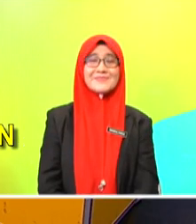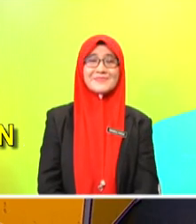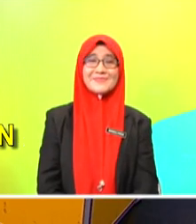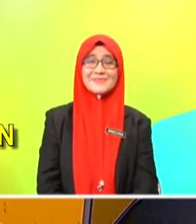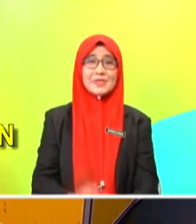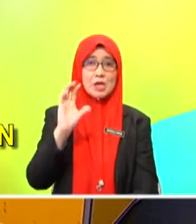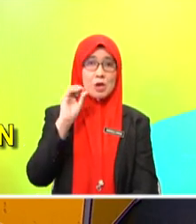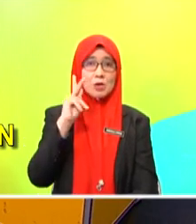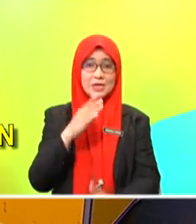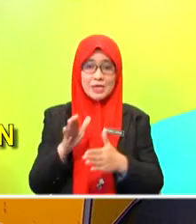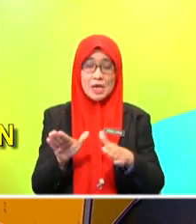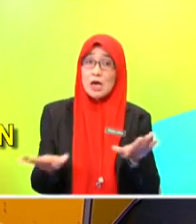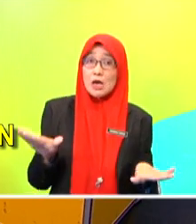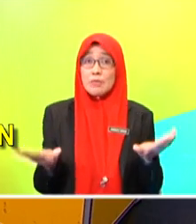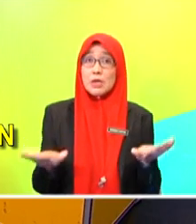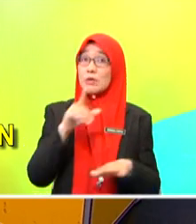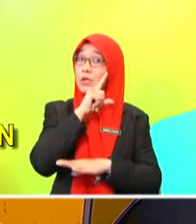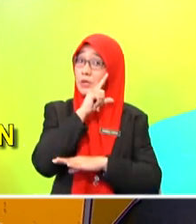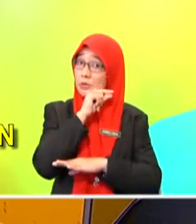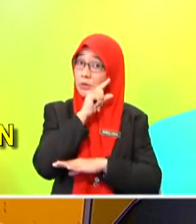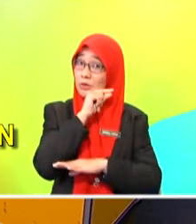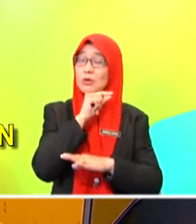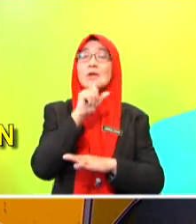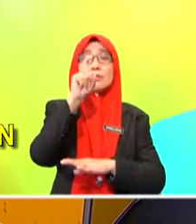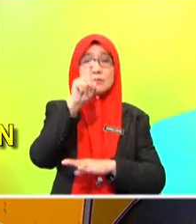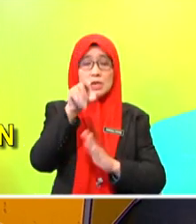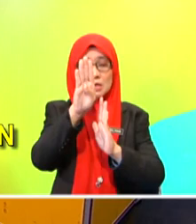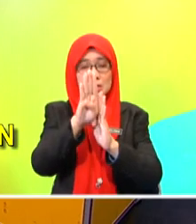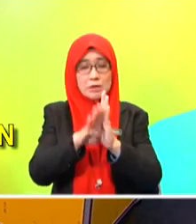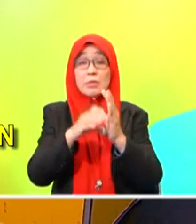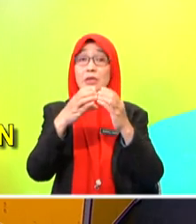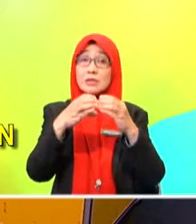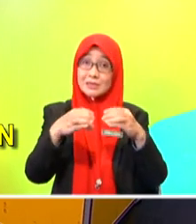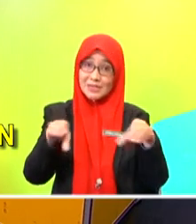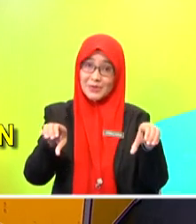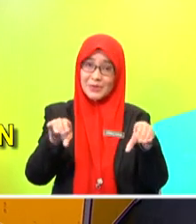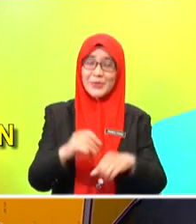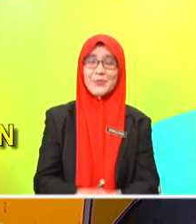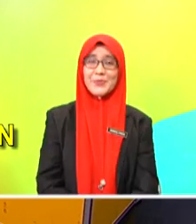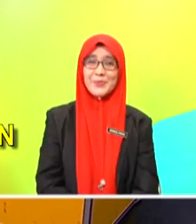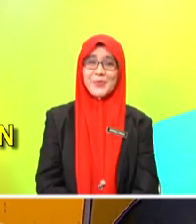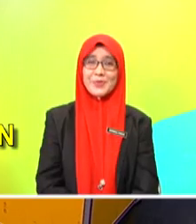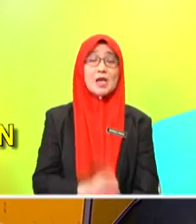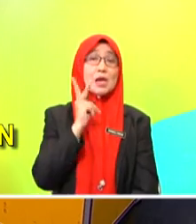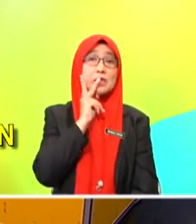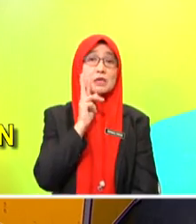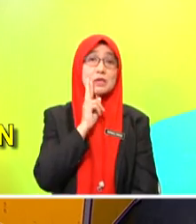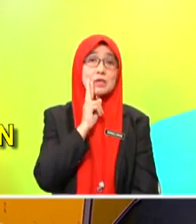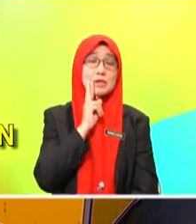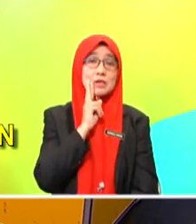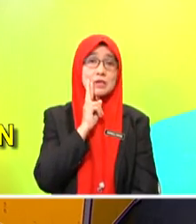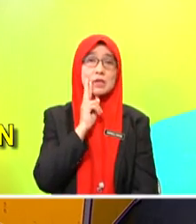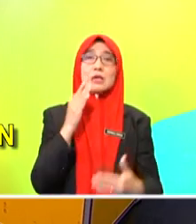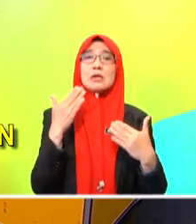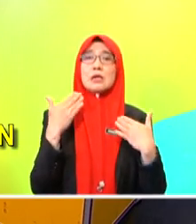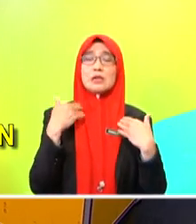Okey, jadi penguin adalah burung, jadi ianya bertelur. Okey, jadi sekarang nampaknya Ria telah ada satu yang